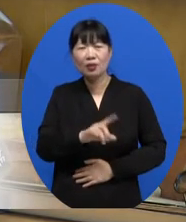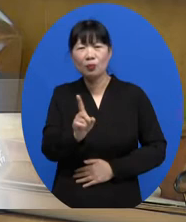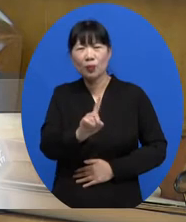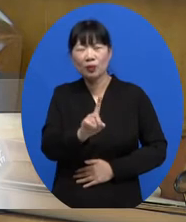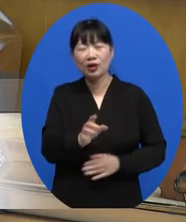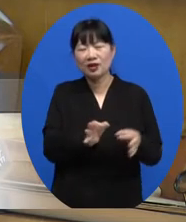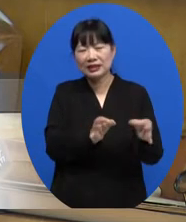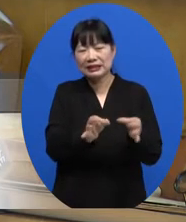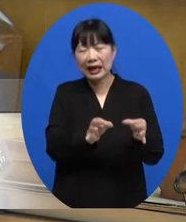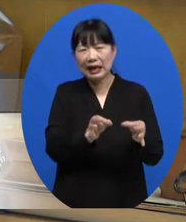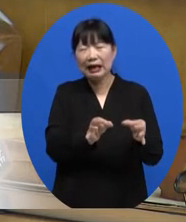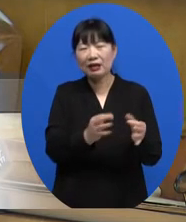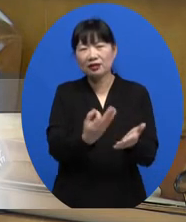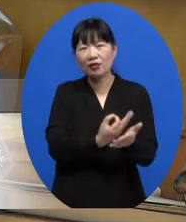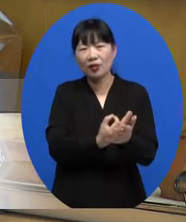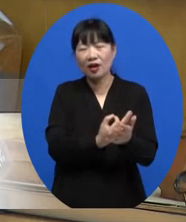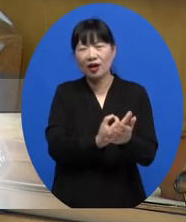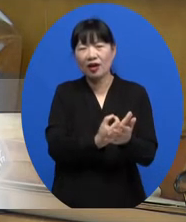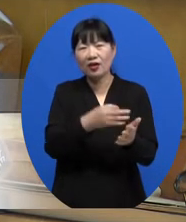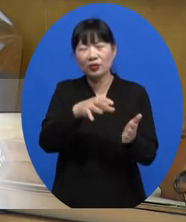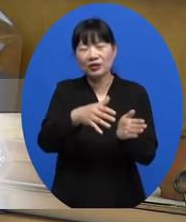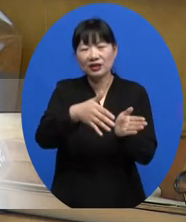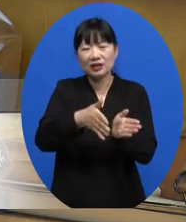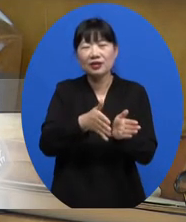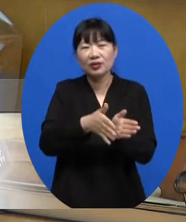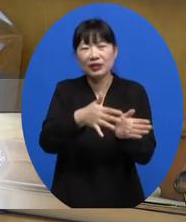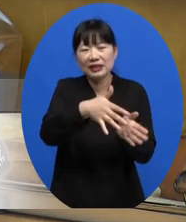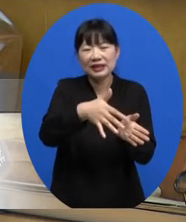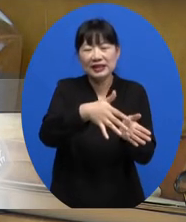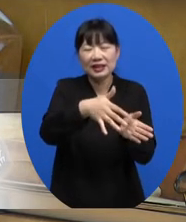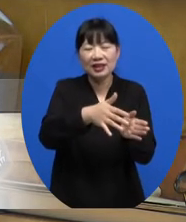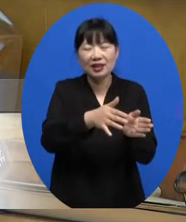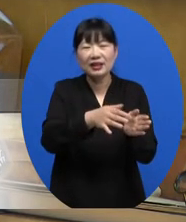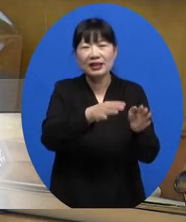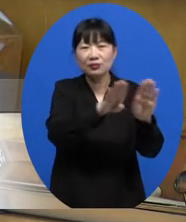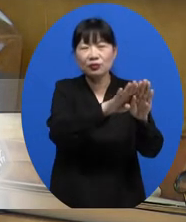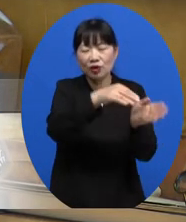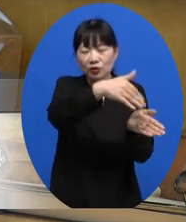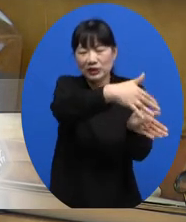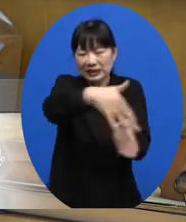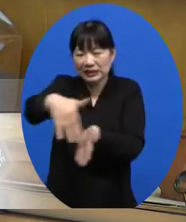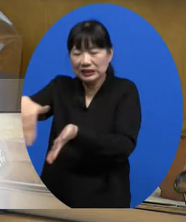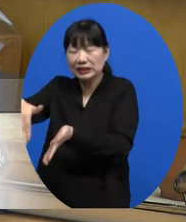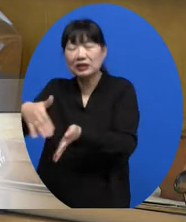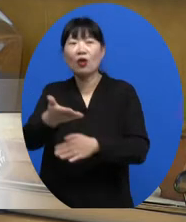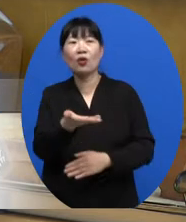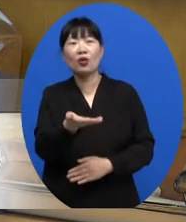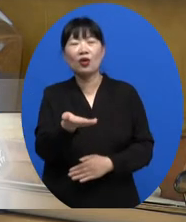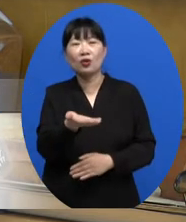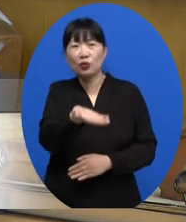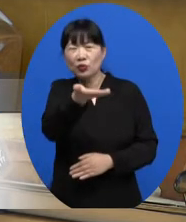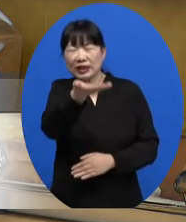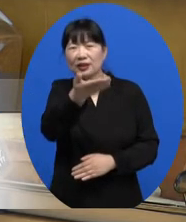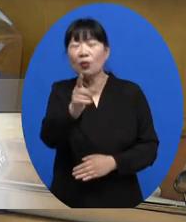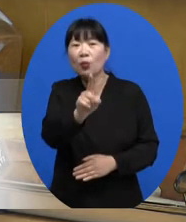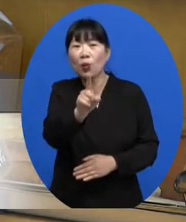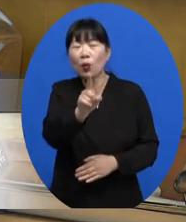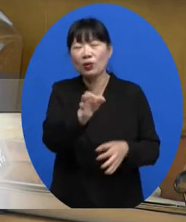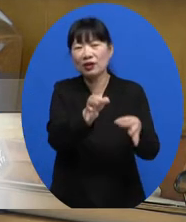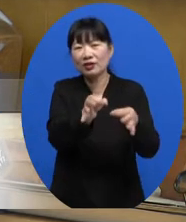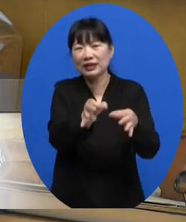그 상권이 약간 좀 길잖아요. 도청 입구에서부터. 그 위쪽 상권은 보통